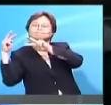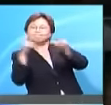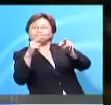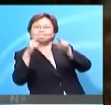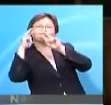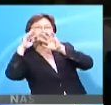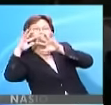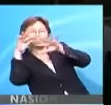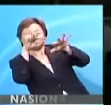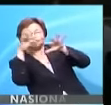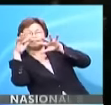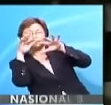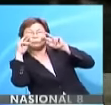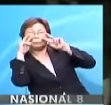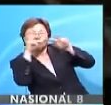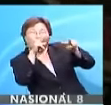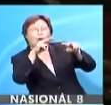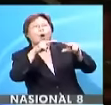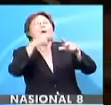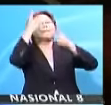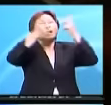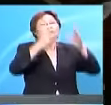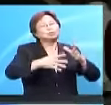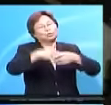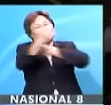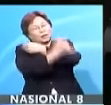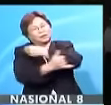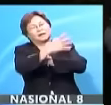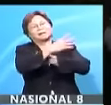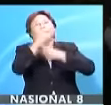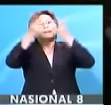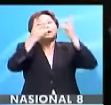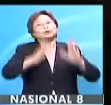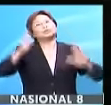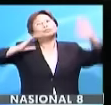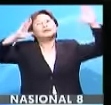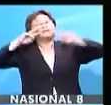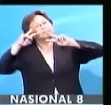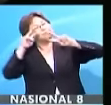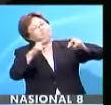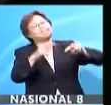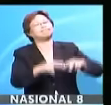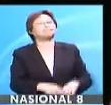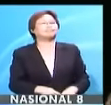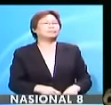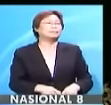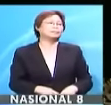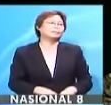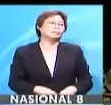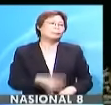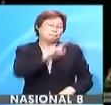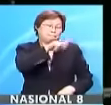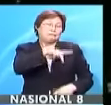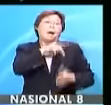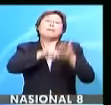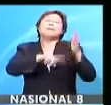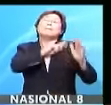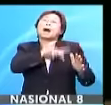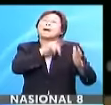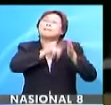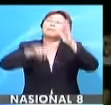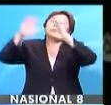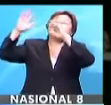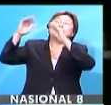oleh pelancong-pelancong luar negara dan juga pelancong-pelancong tempatan. Okey, baik Datuk. Mungkin secara peribadinya, apakah harapan Datuk